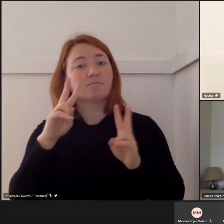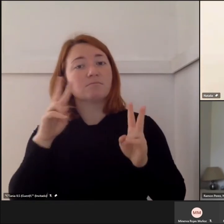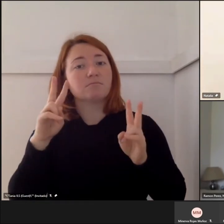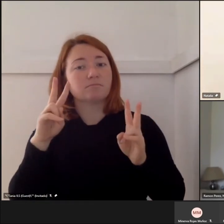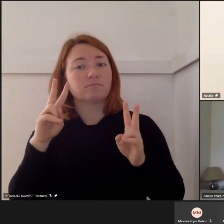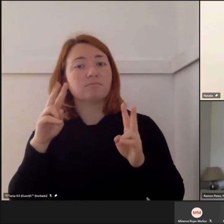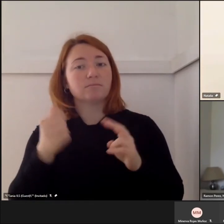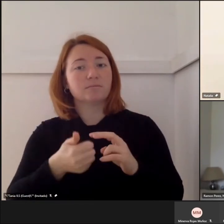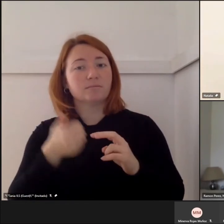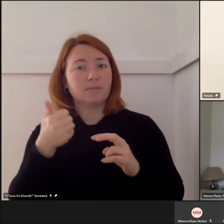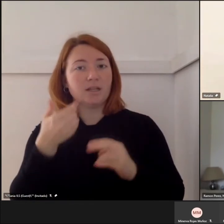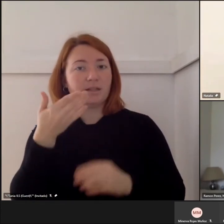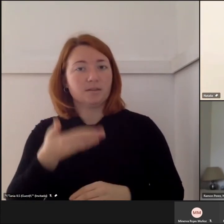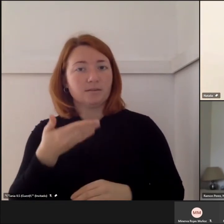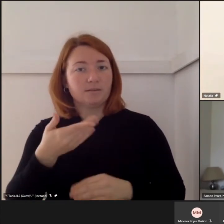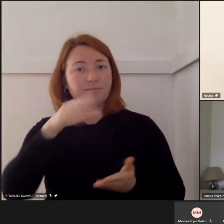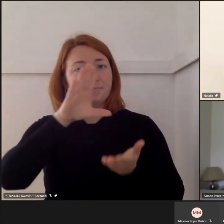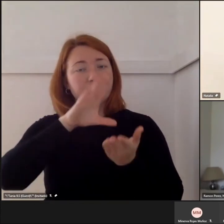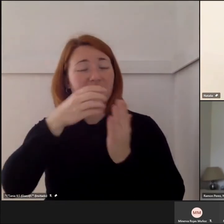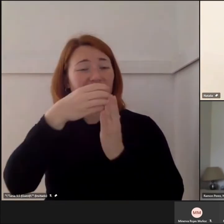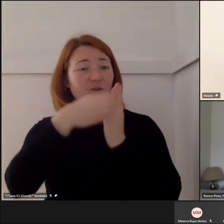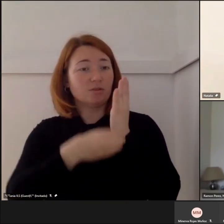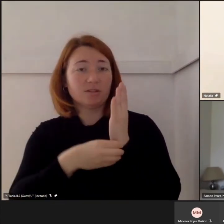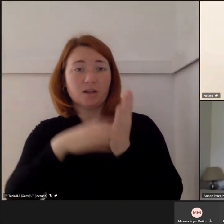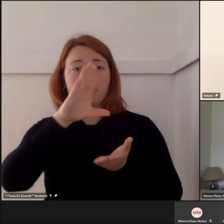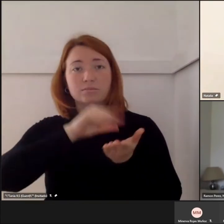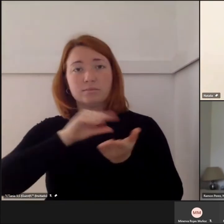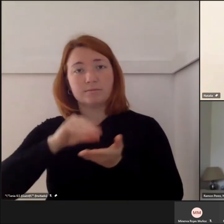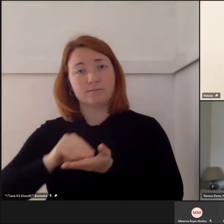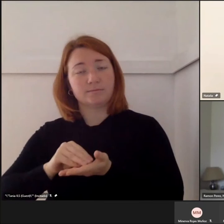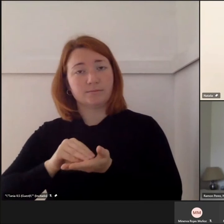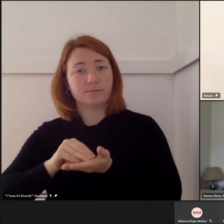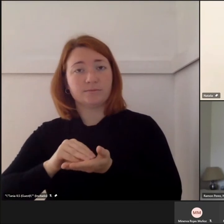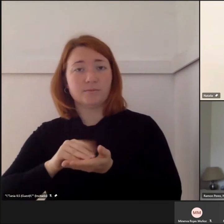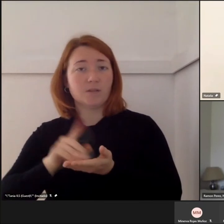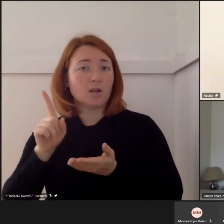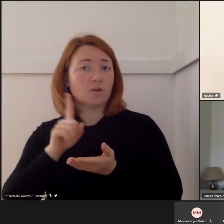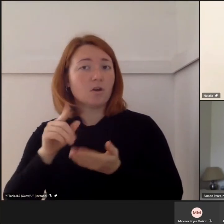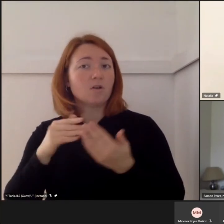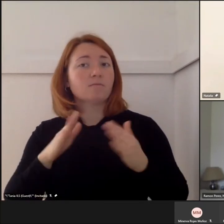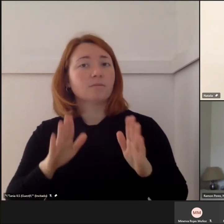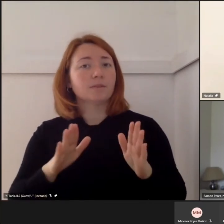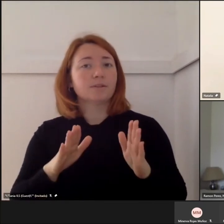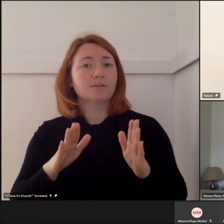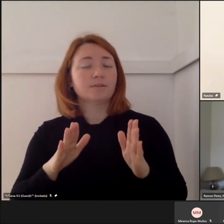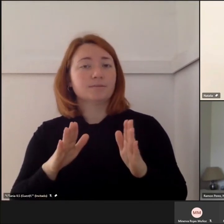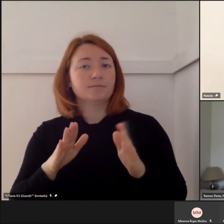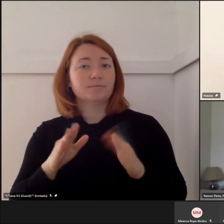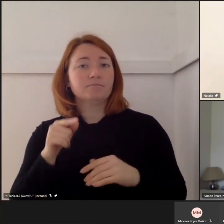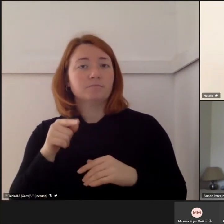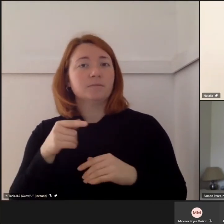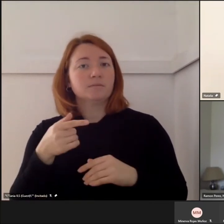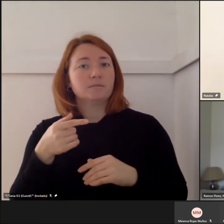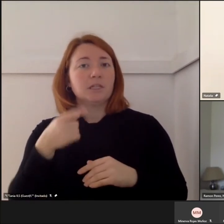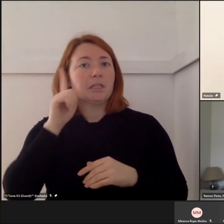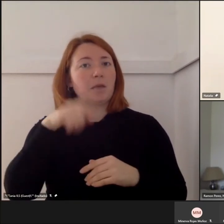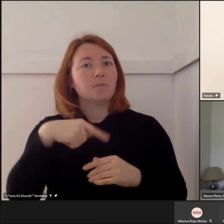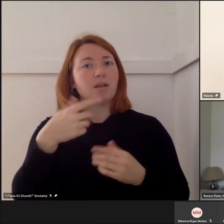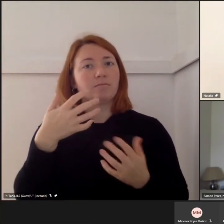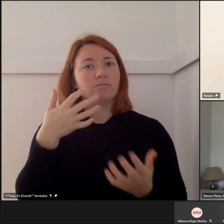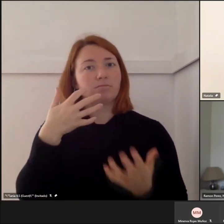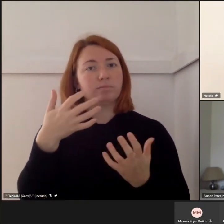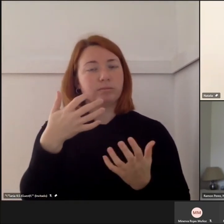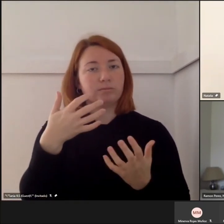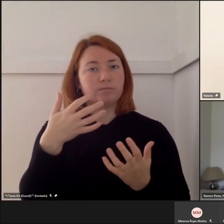estaven recollides, diguem, en aquest dossier específic de la Covid, però que sí són també molt significatives en